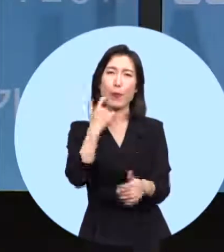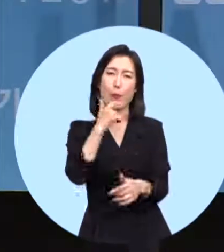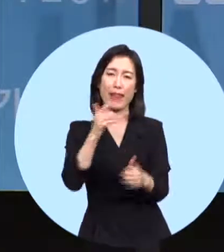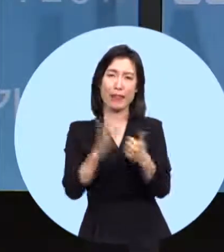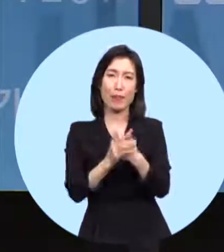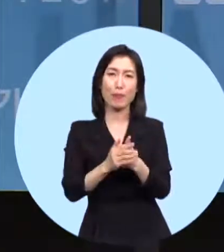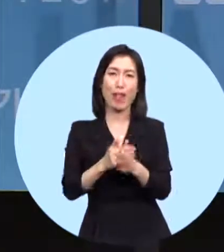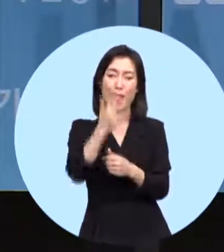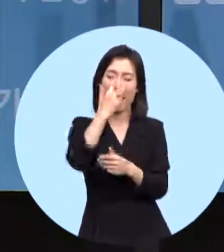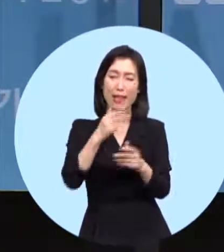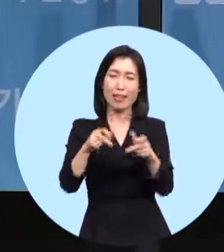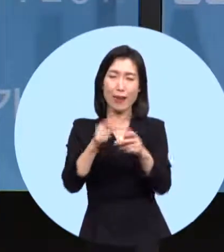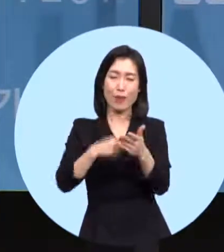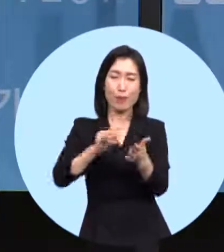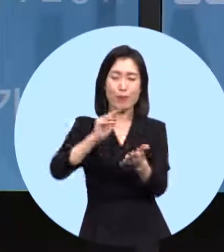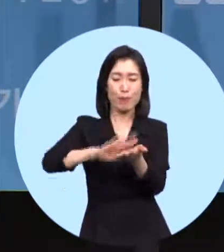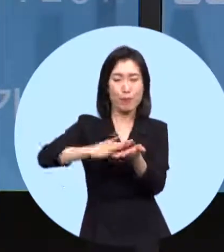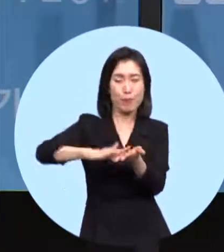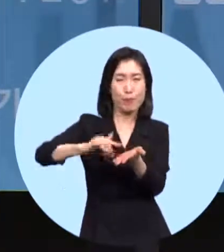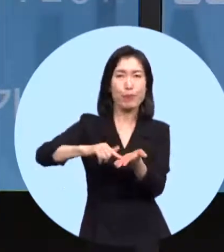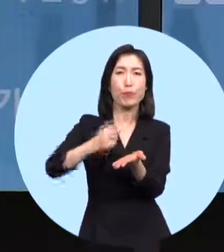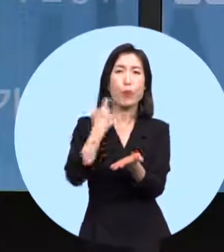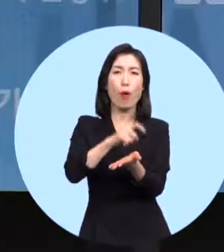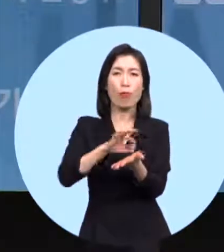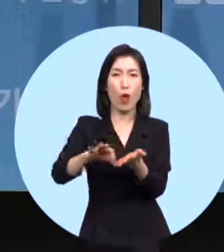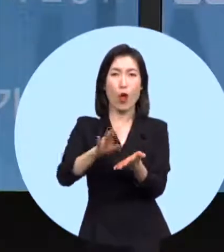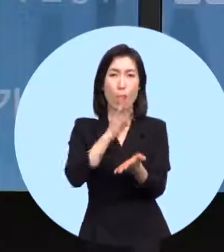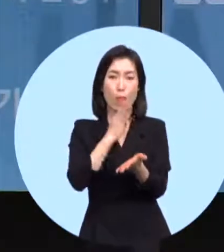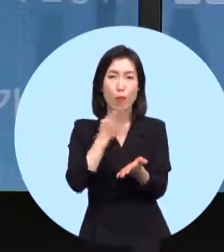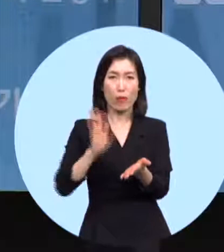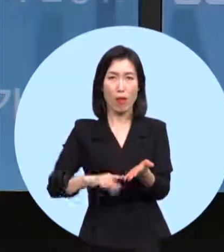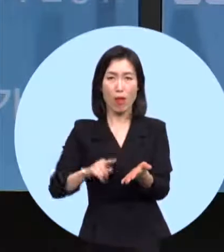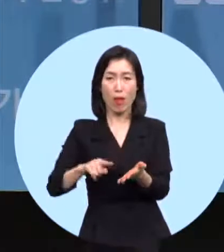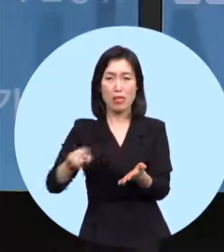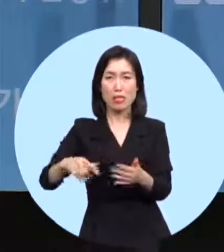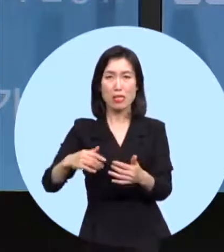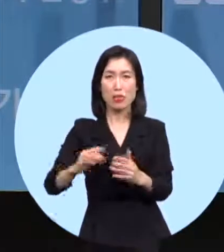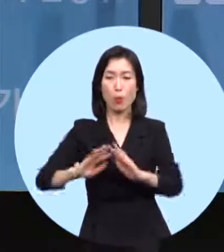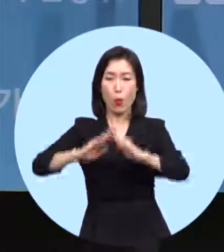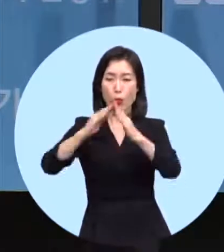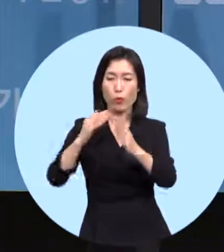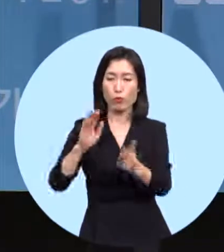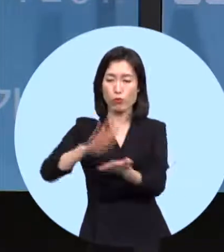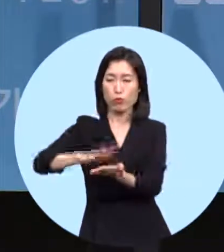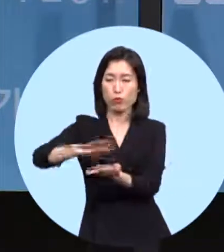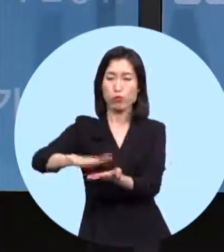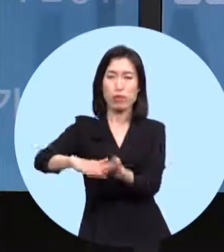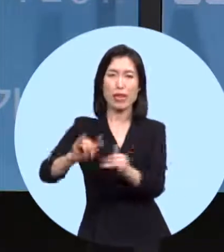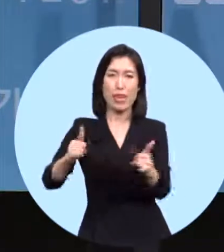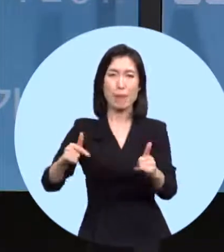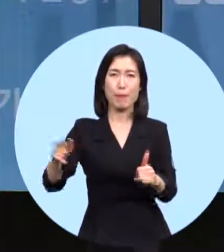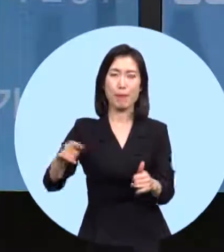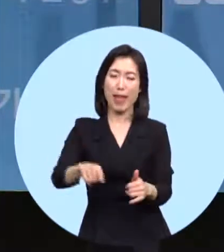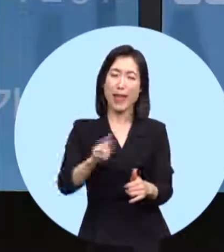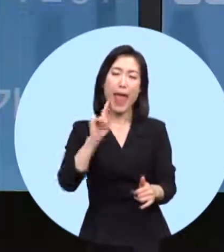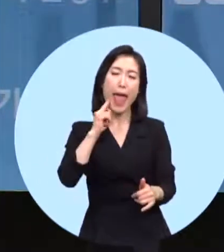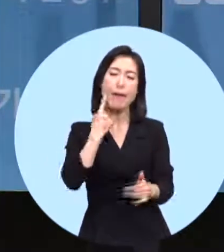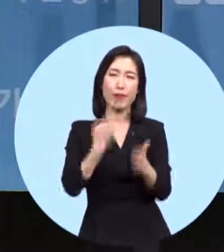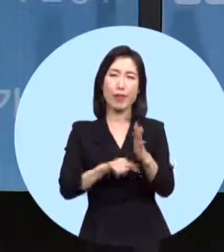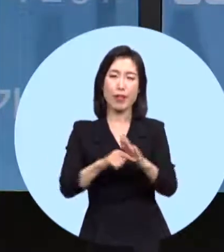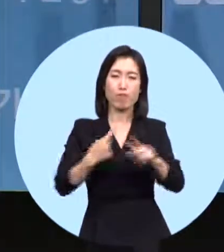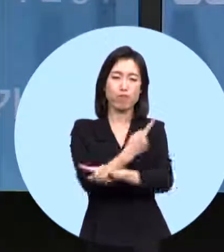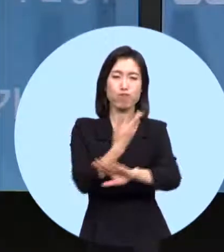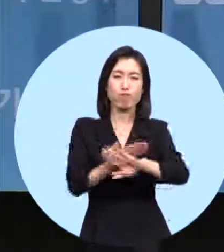색이 노란색이기 때문에 노란색을 쓰도록 하는 건데 그걸 설계하신 분들은 오히려 미관을 위해서 엉뚱한 색을 써버리다